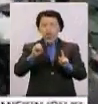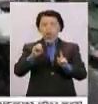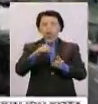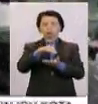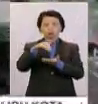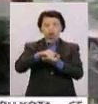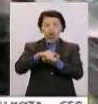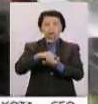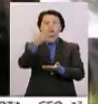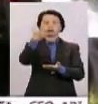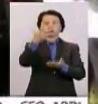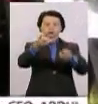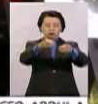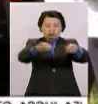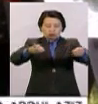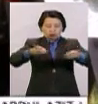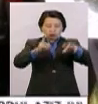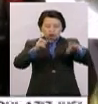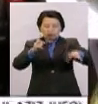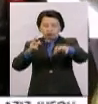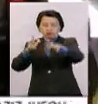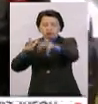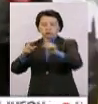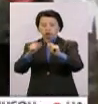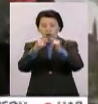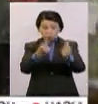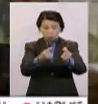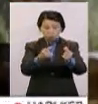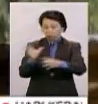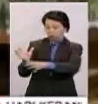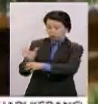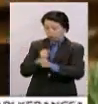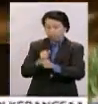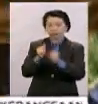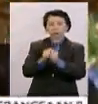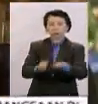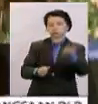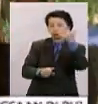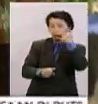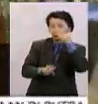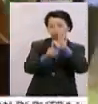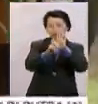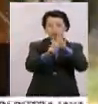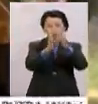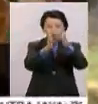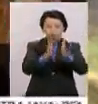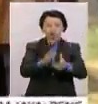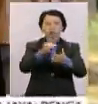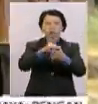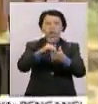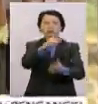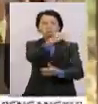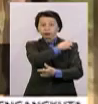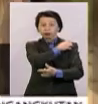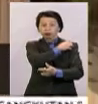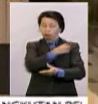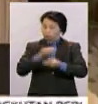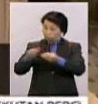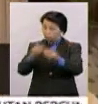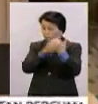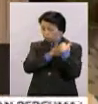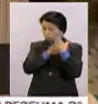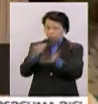tiga daerah itu. Golongan asnaf boleh mendapatkan bekalan dengan menghubungi imam atau pegawai masjid yang diamanahkan